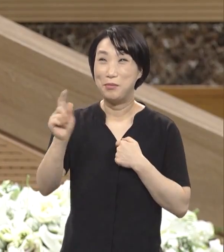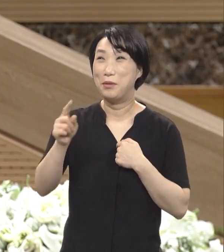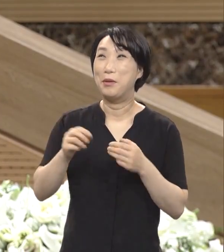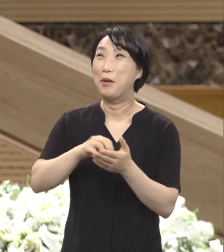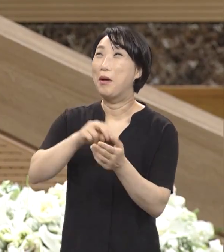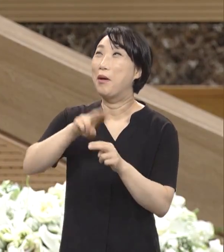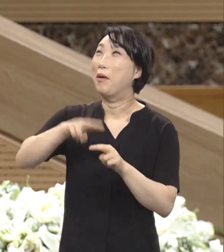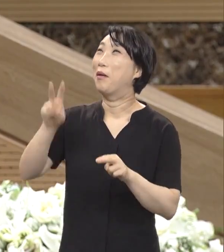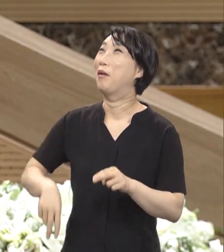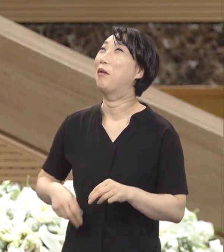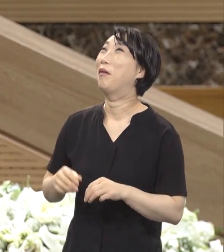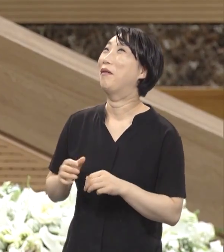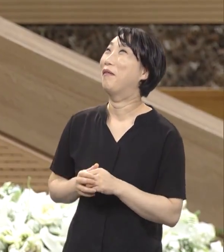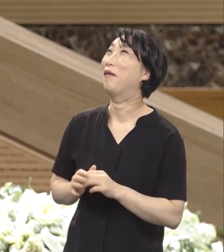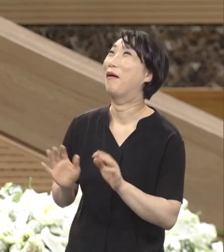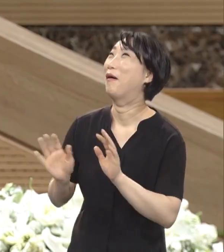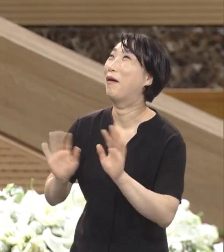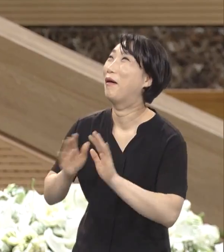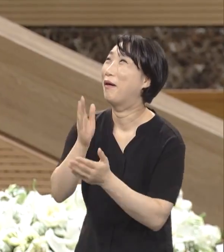기미가 전혀 안 보여.